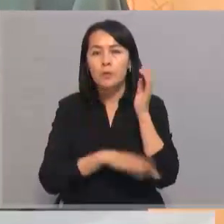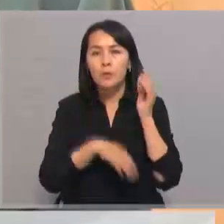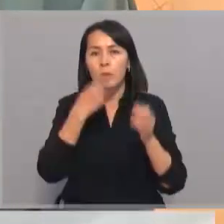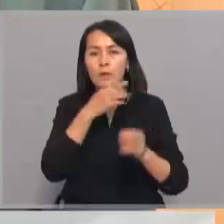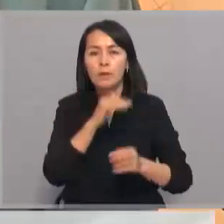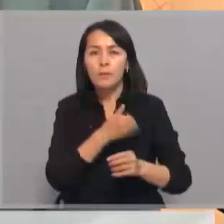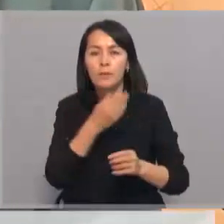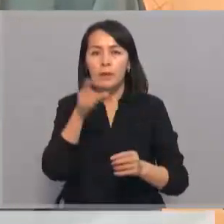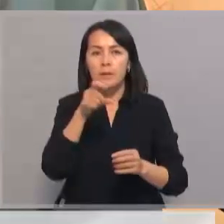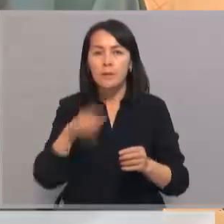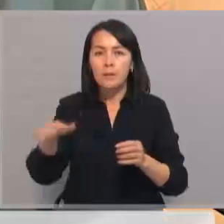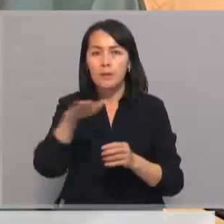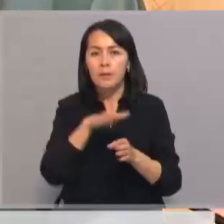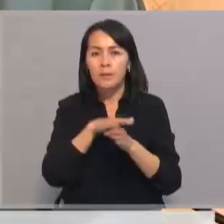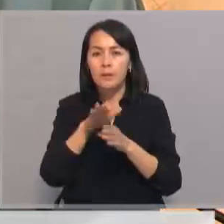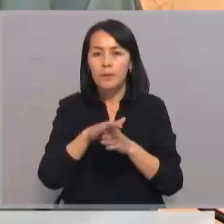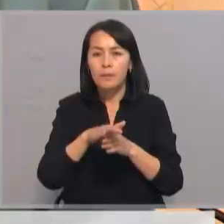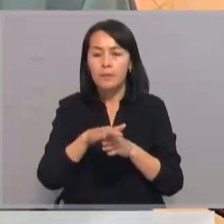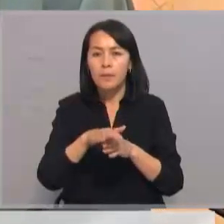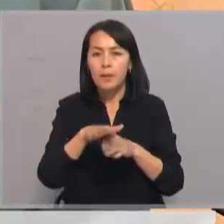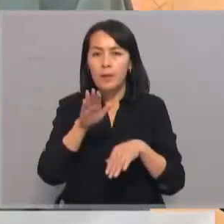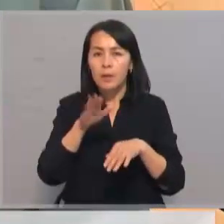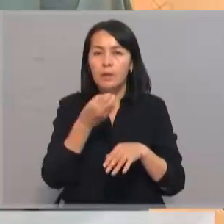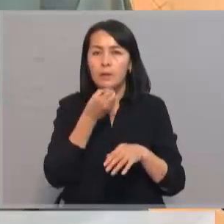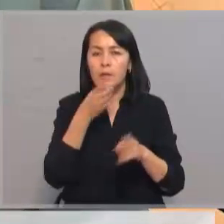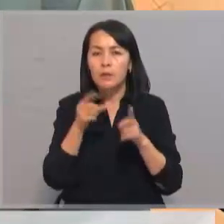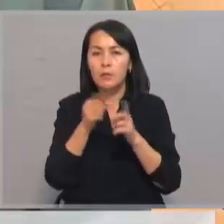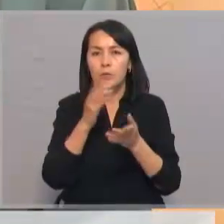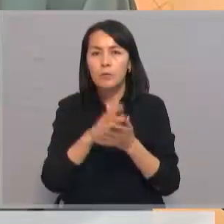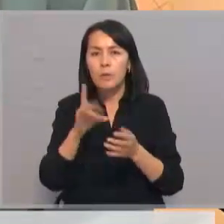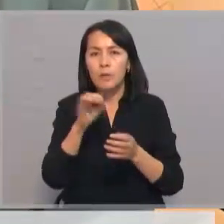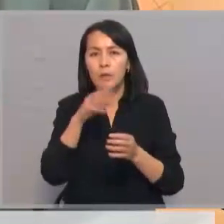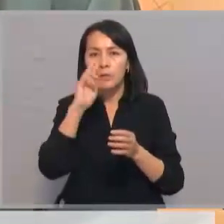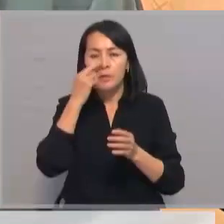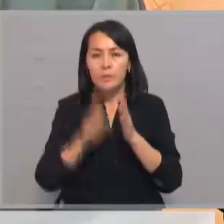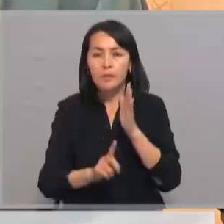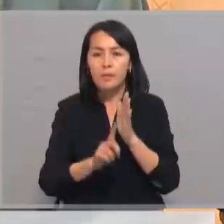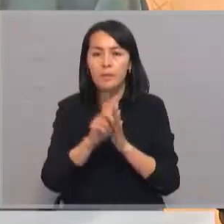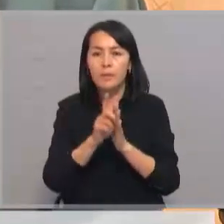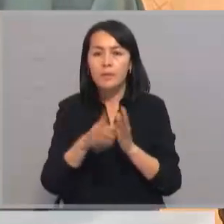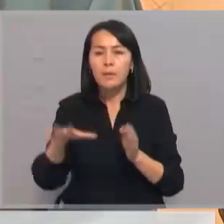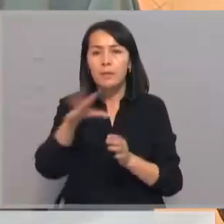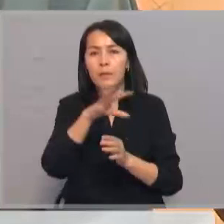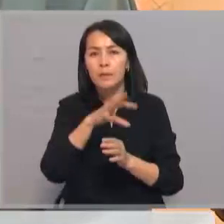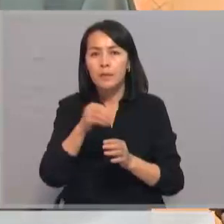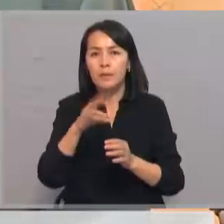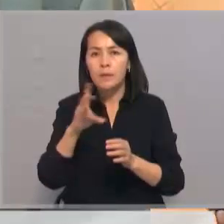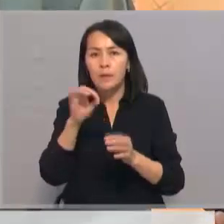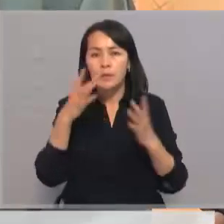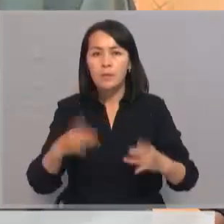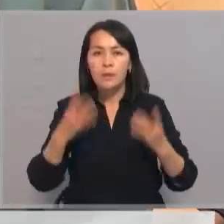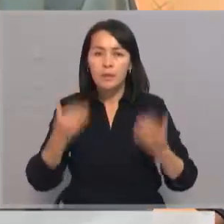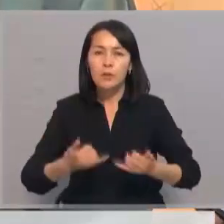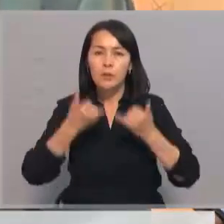келетін азаматтардың барлығы да бір жақсы сөз бар. Наурыз Шымкенттен басталады деген. Барлықтарыңызға наурыз құтты